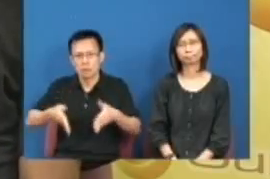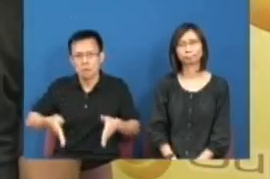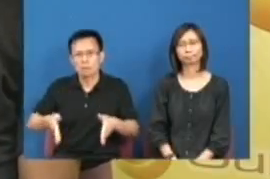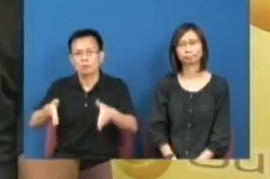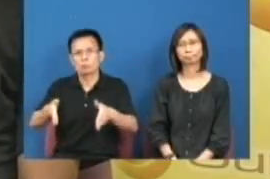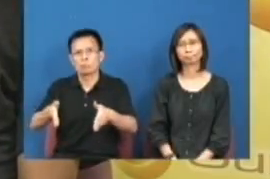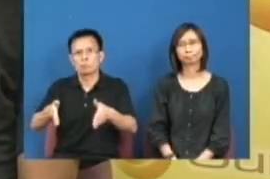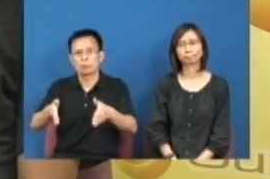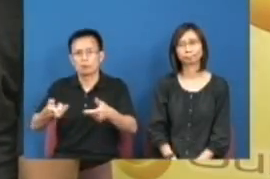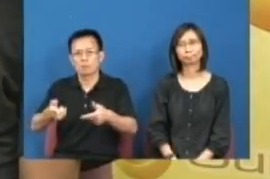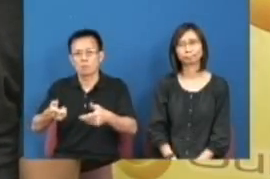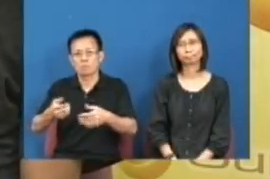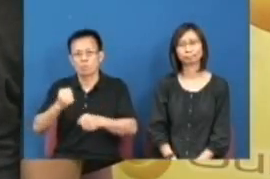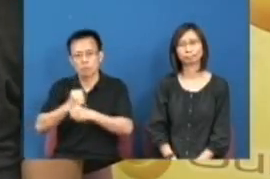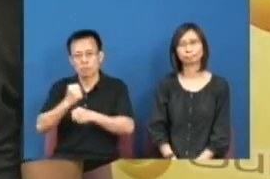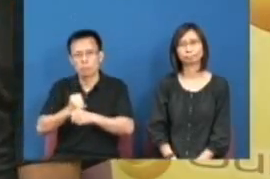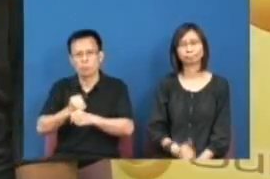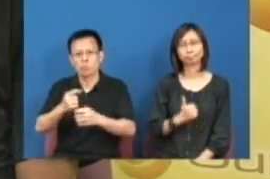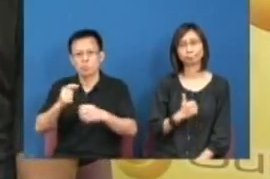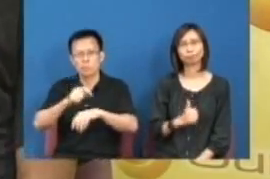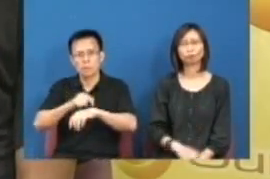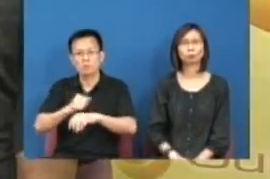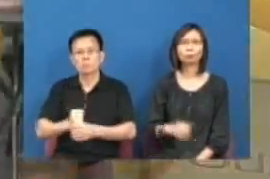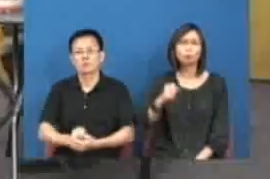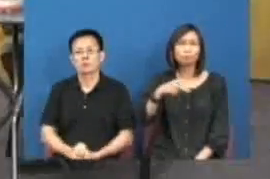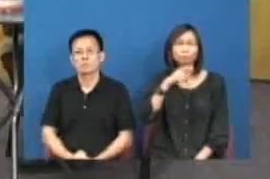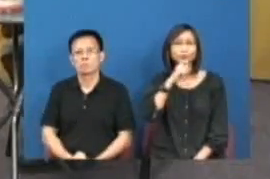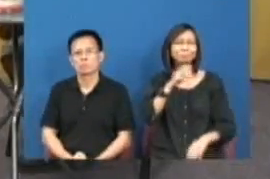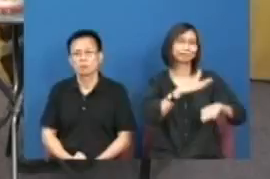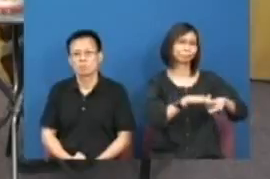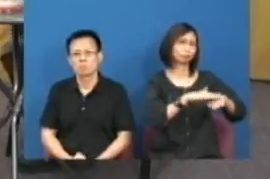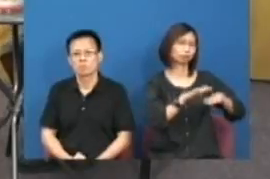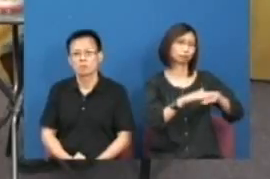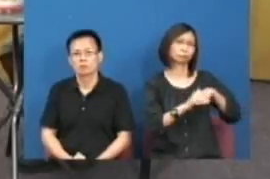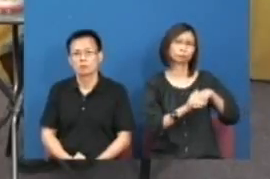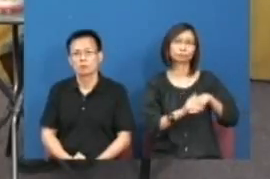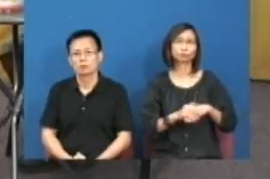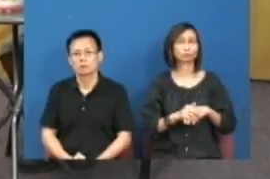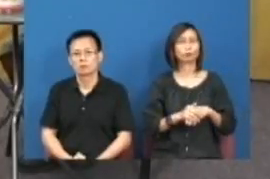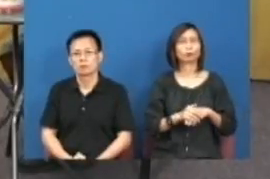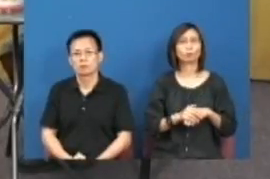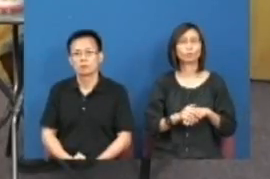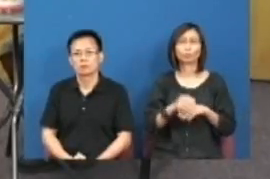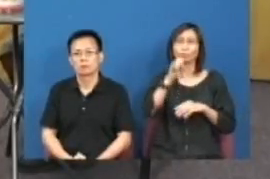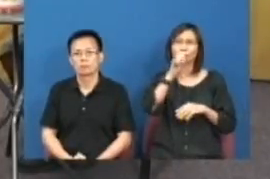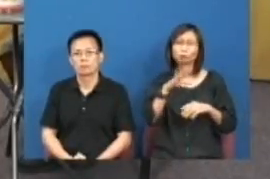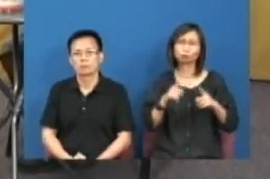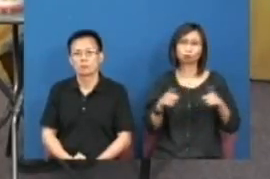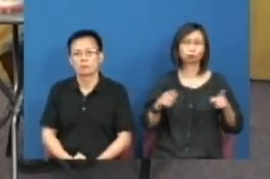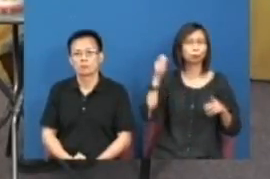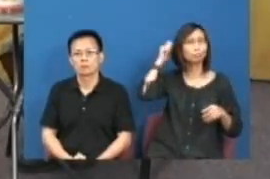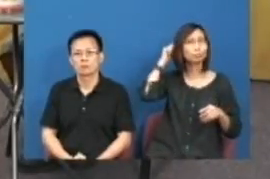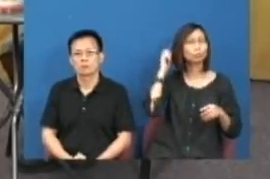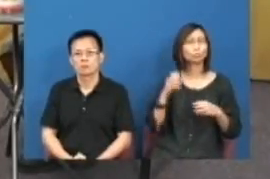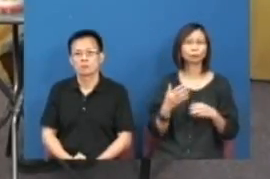個工廠嘅洗礼啊。 甚至如果你補充翻即係長毛嘅講法，就係其實根本依集農民